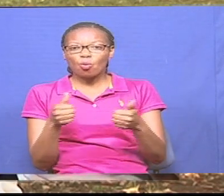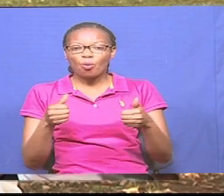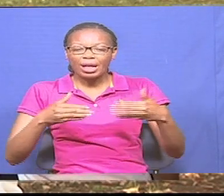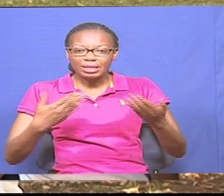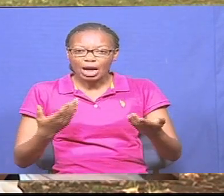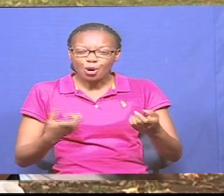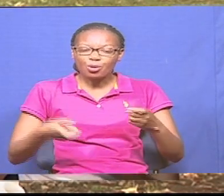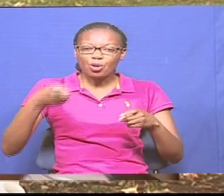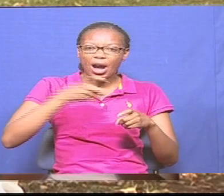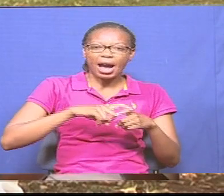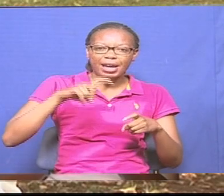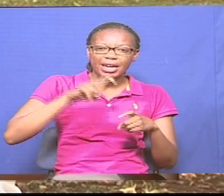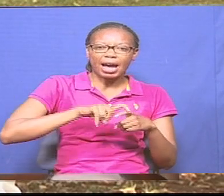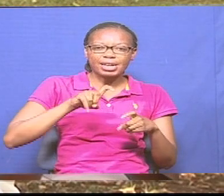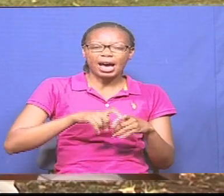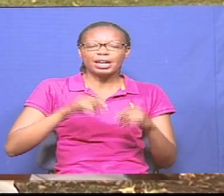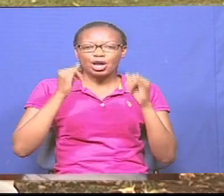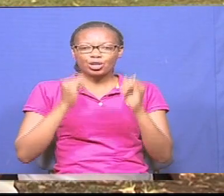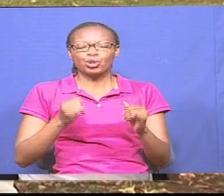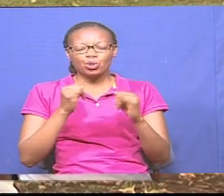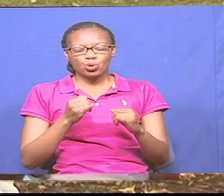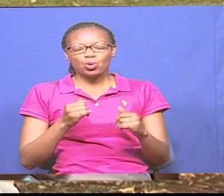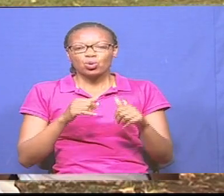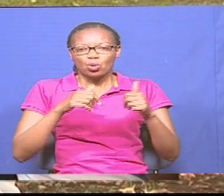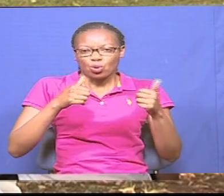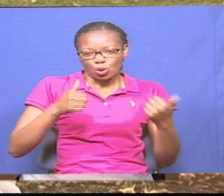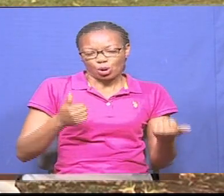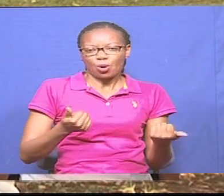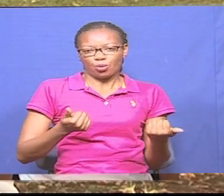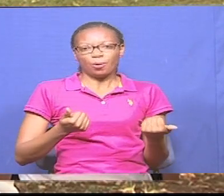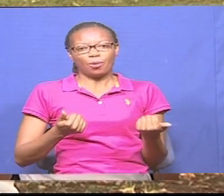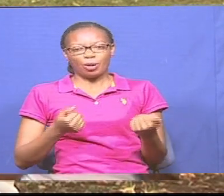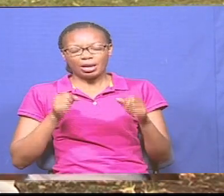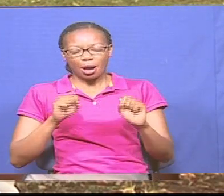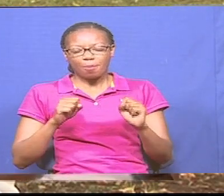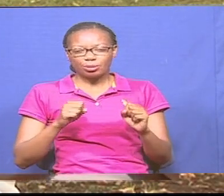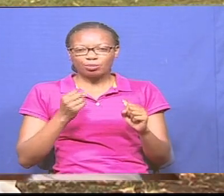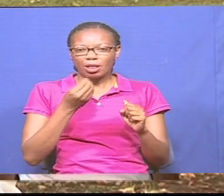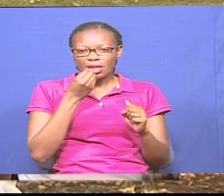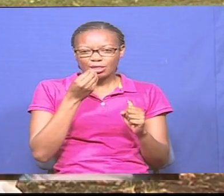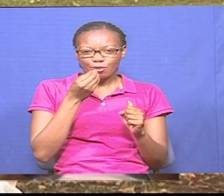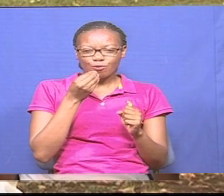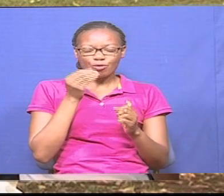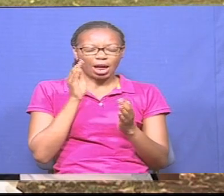tunaweza tengeneza new products ya vyakula, and the way we can add value to